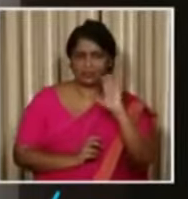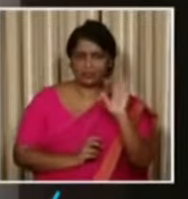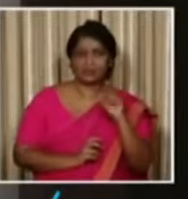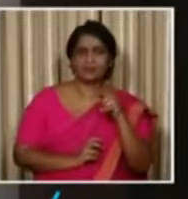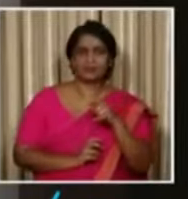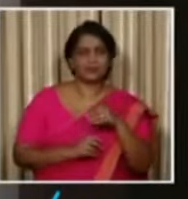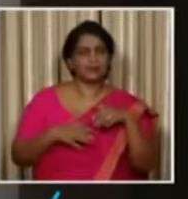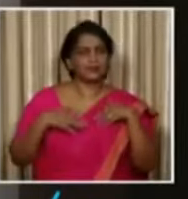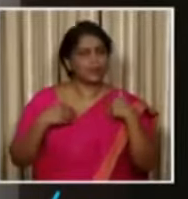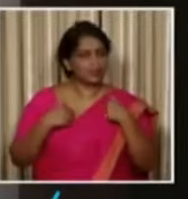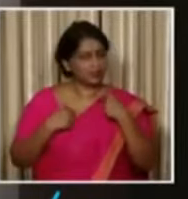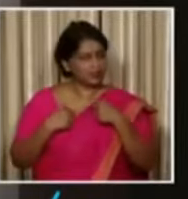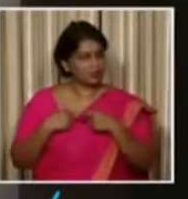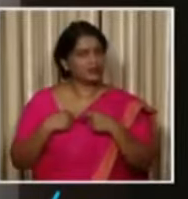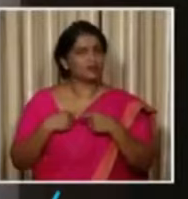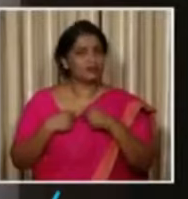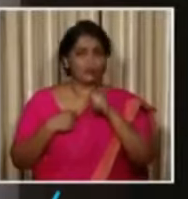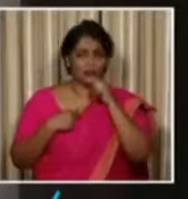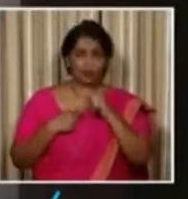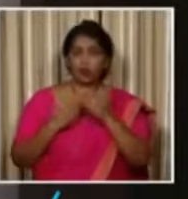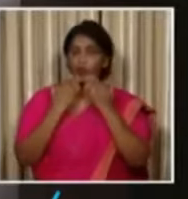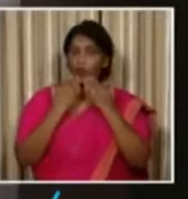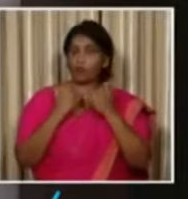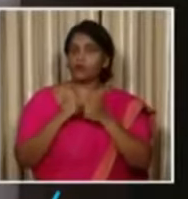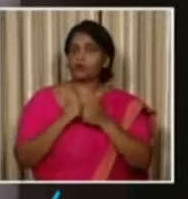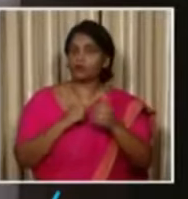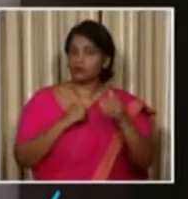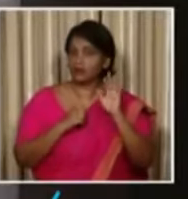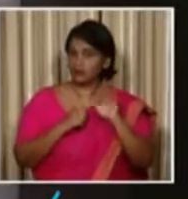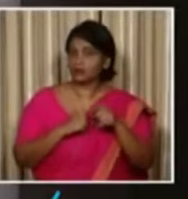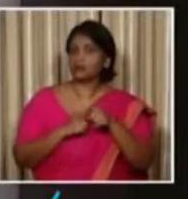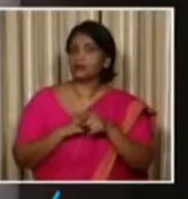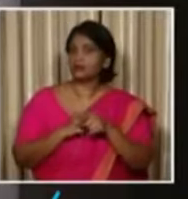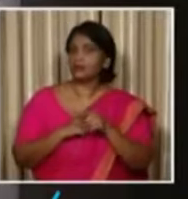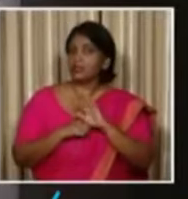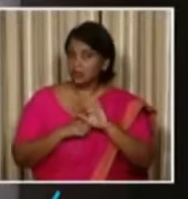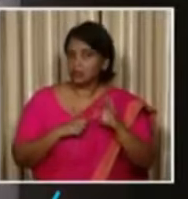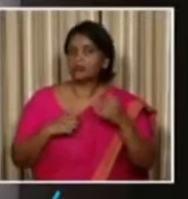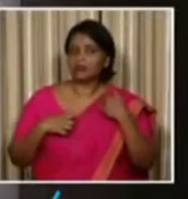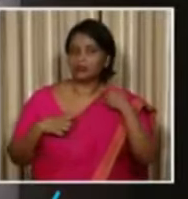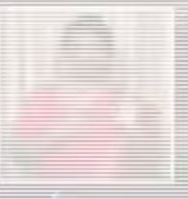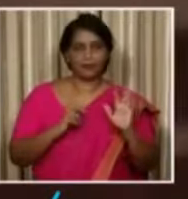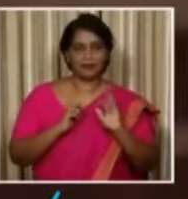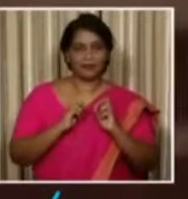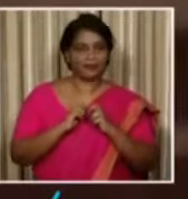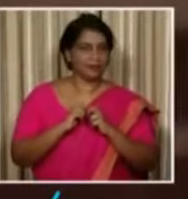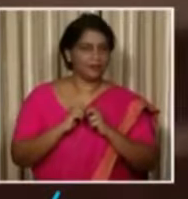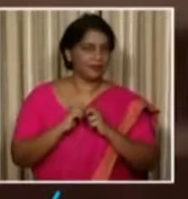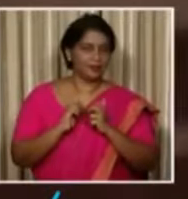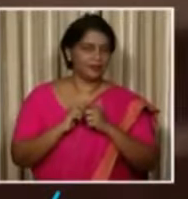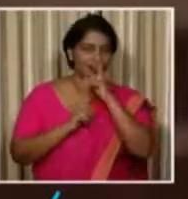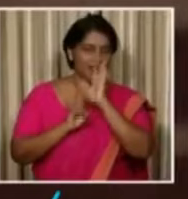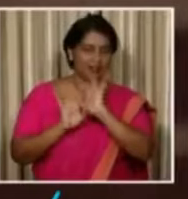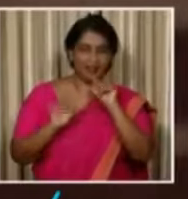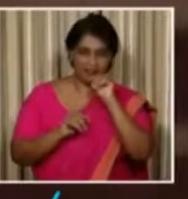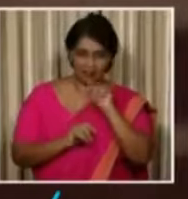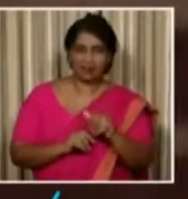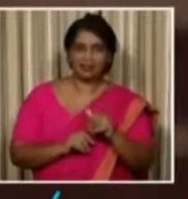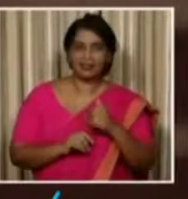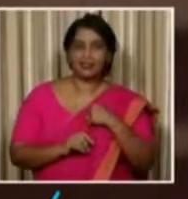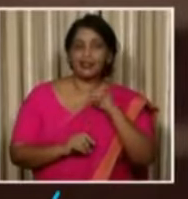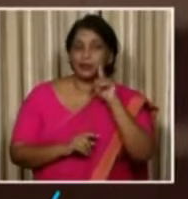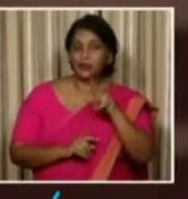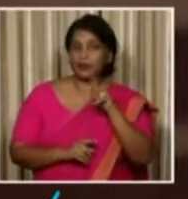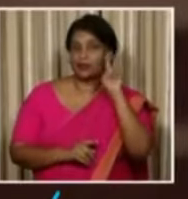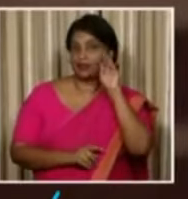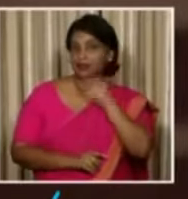මේක සෞඛ්‍ය අංශයේ නිසි උපදේශ මත ක්‍රියාත්මක වුණු එකක් නොවේ කියන එකයි අපිට ආරංචිය. කතාවල් දෙකක් නෑ. දැන් මම කියාර